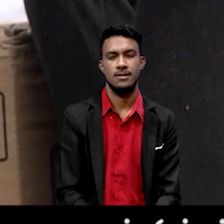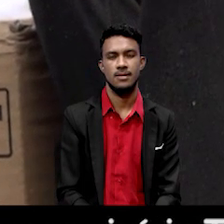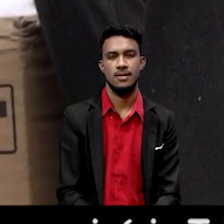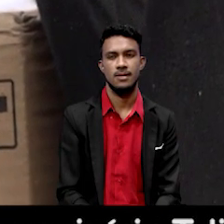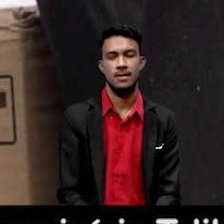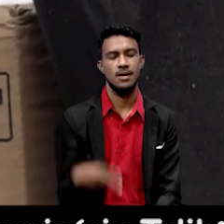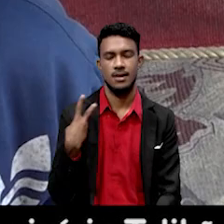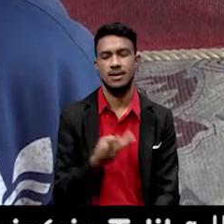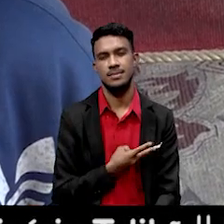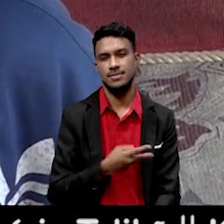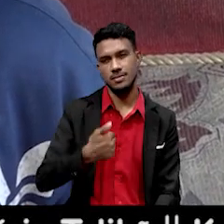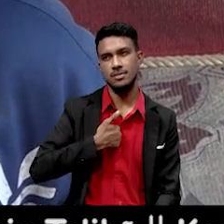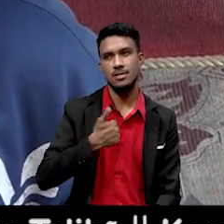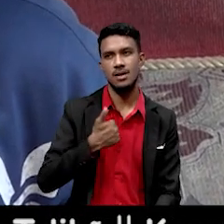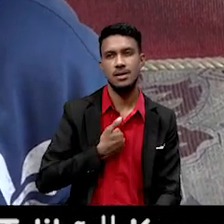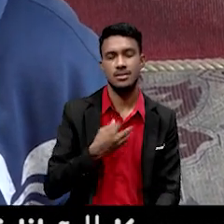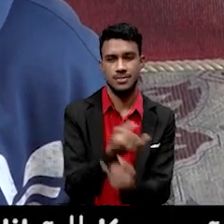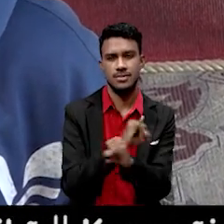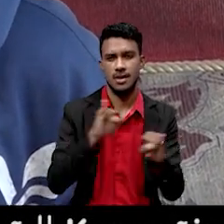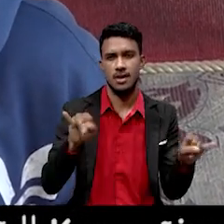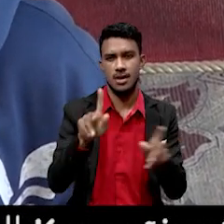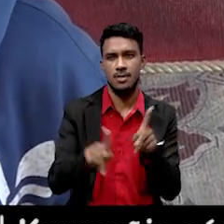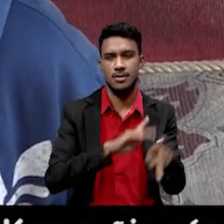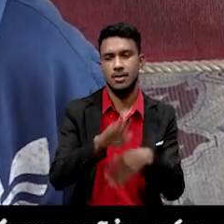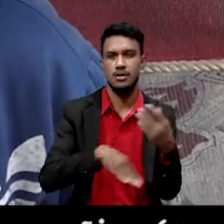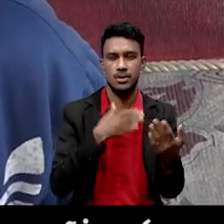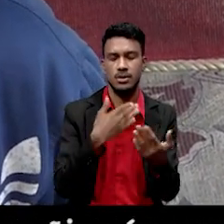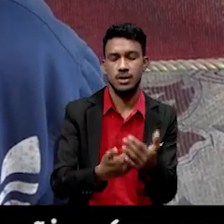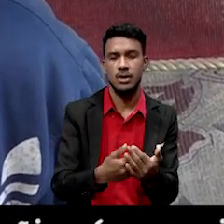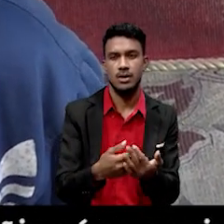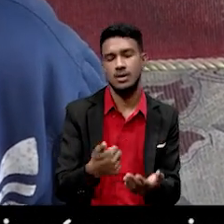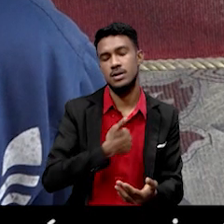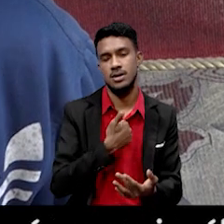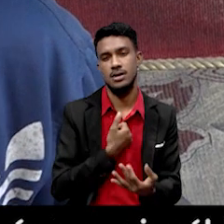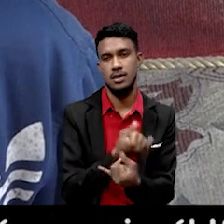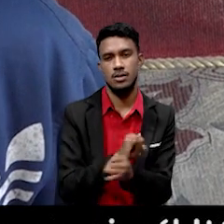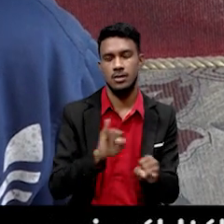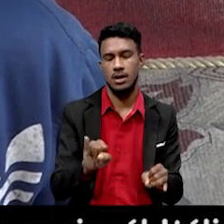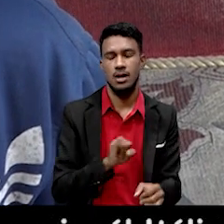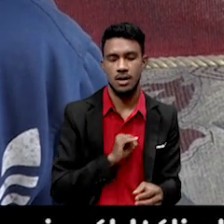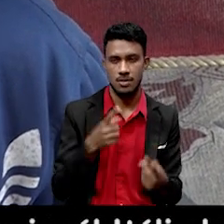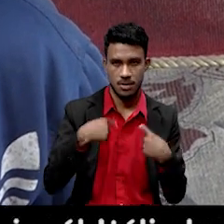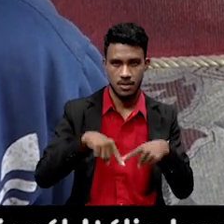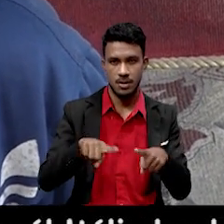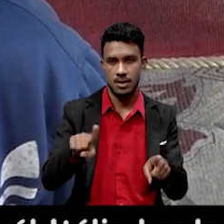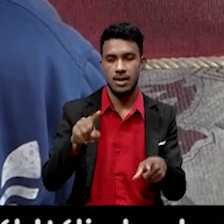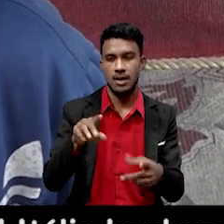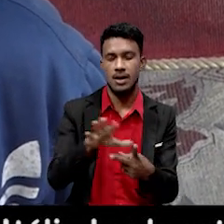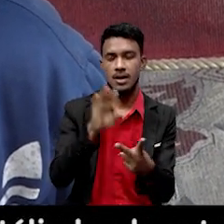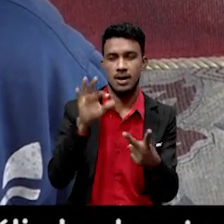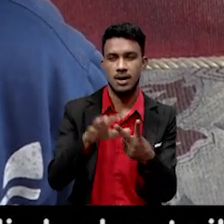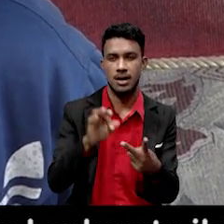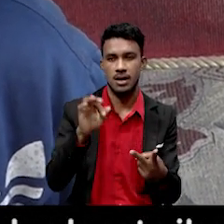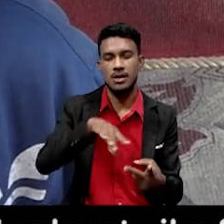Ete sinti den ukunan. Ukunan mas emang tutu mas sinti ukunan, sinti furak. Mas bami halai sampane sinti la,